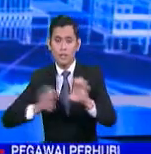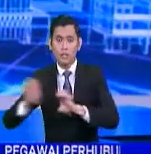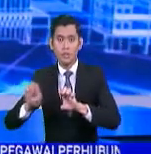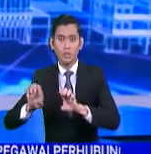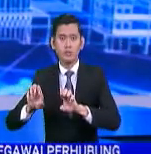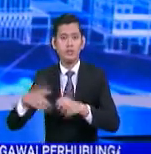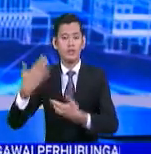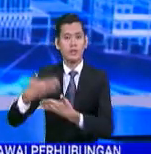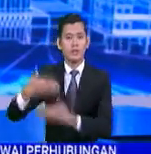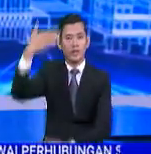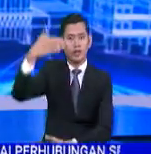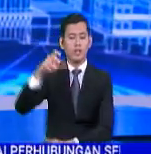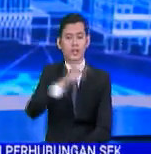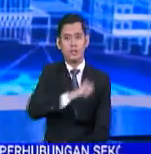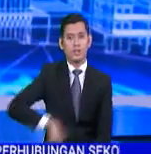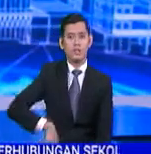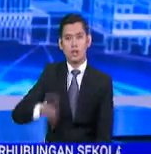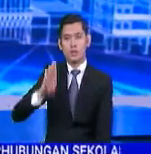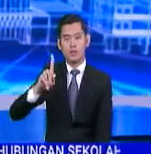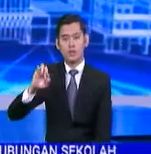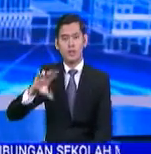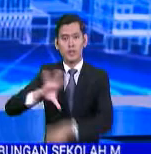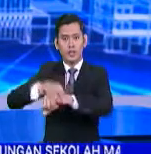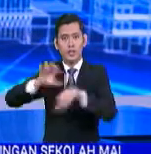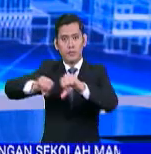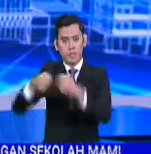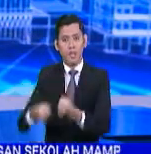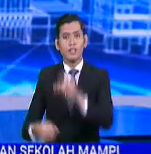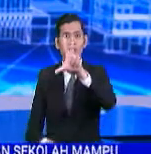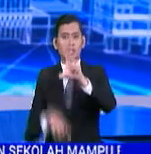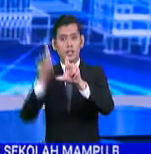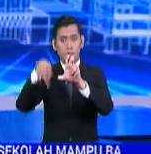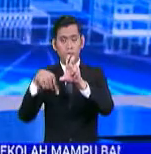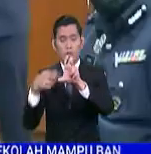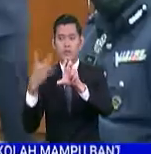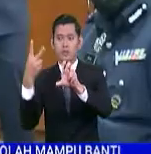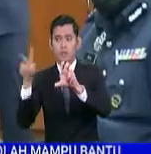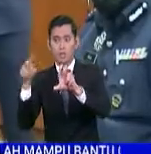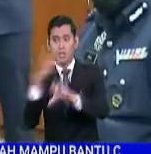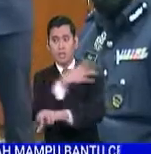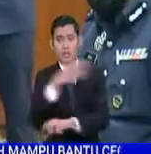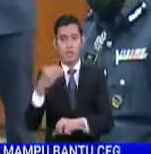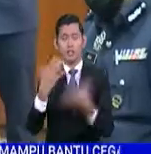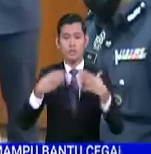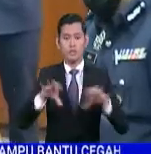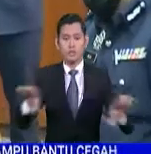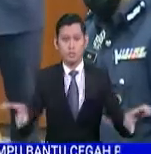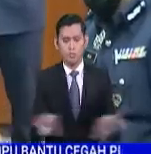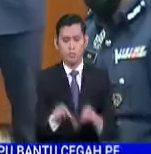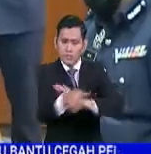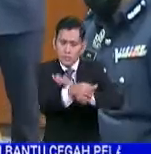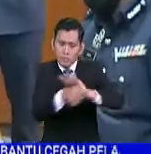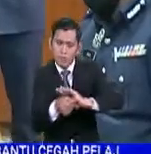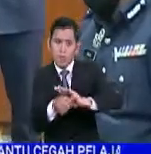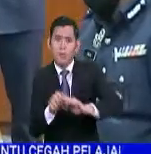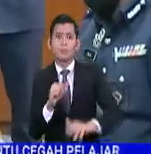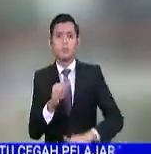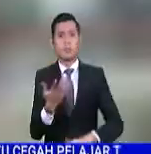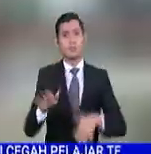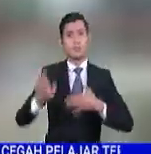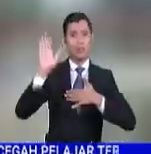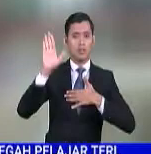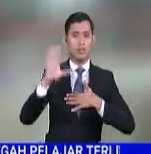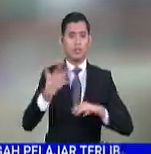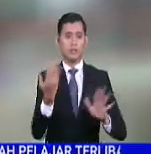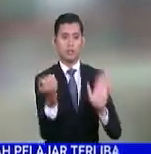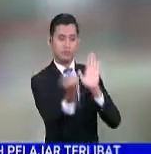Bakar Gelang Patah pada 30 Disember. Siasatan mendapati sindiket membuat pengikraran tidak benar dengan